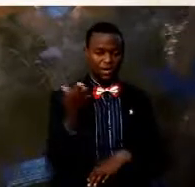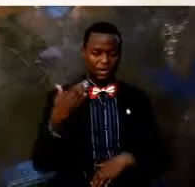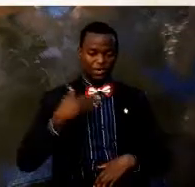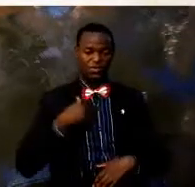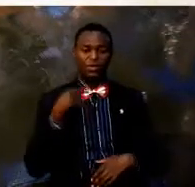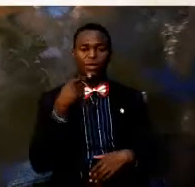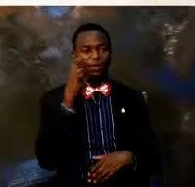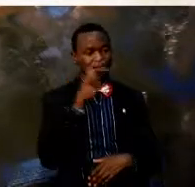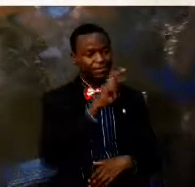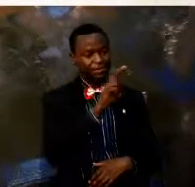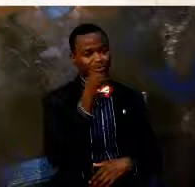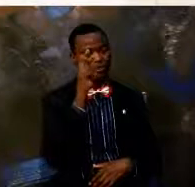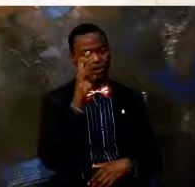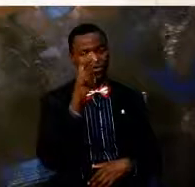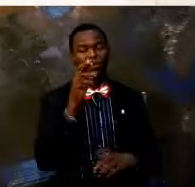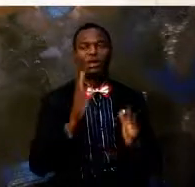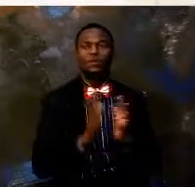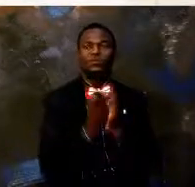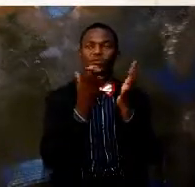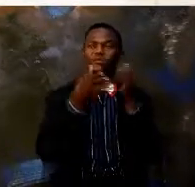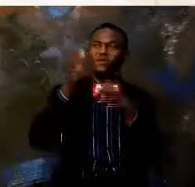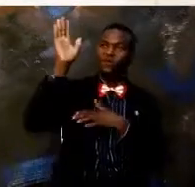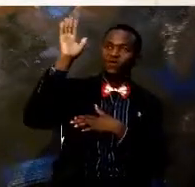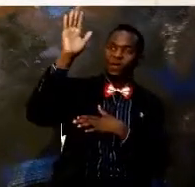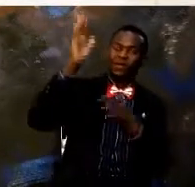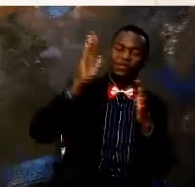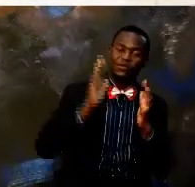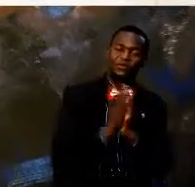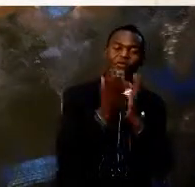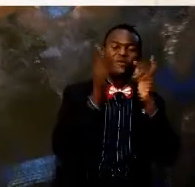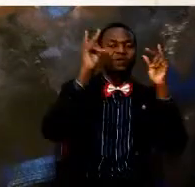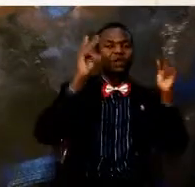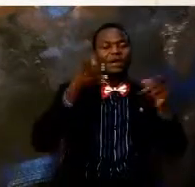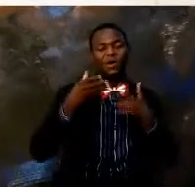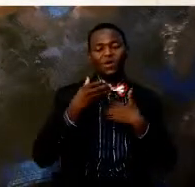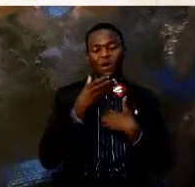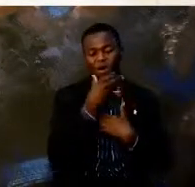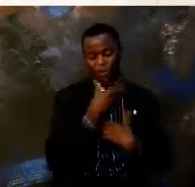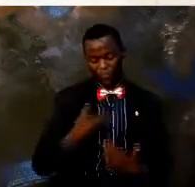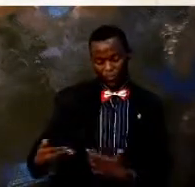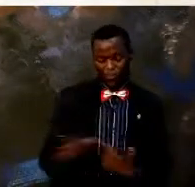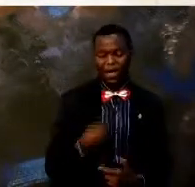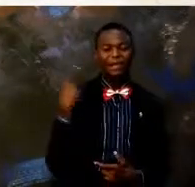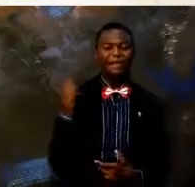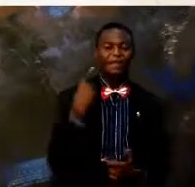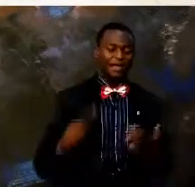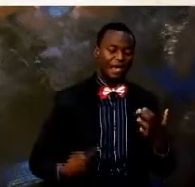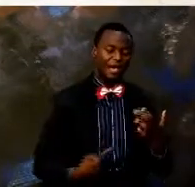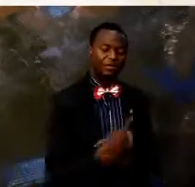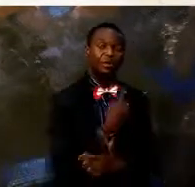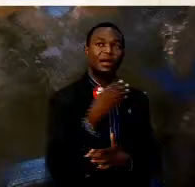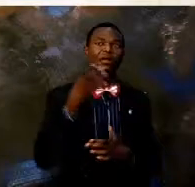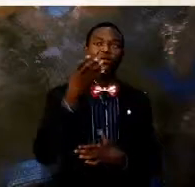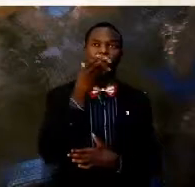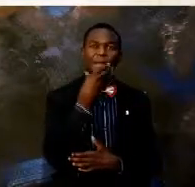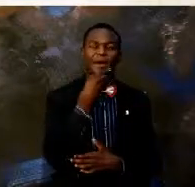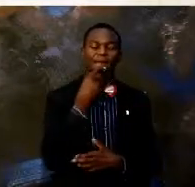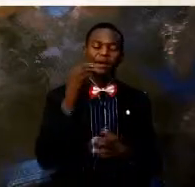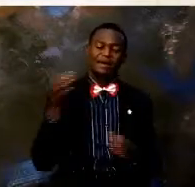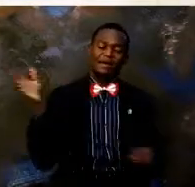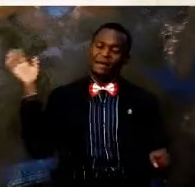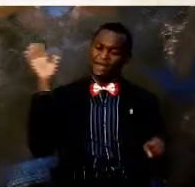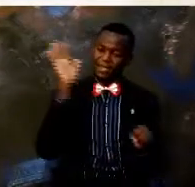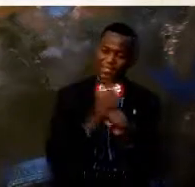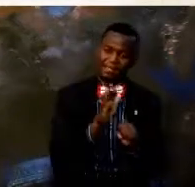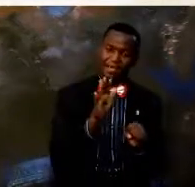nasi tukauona utukufu wake, utukufu kama wa mwana pekee atokaye kwa Baba,